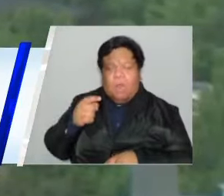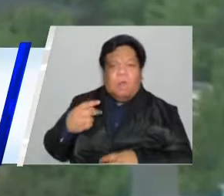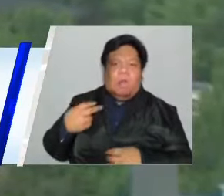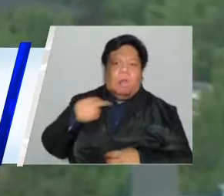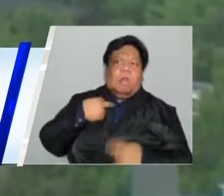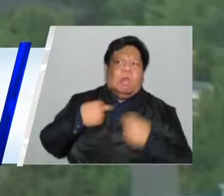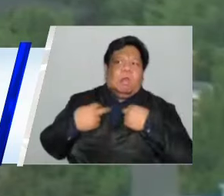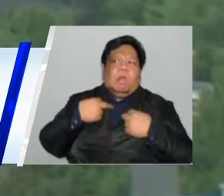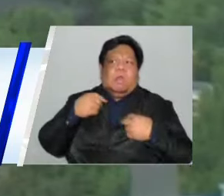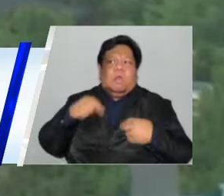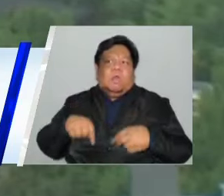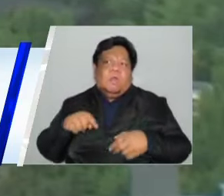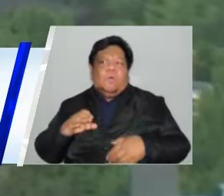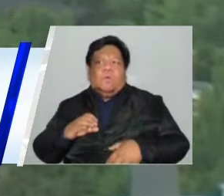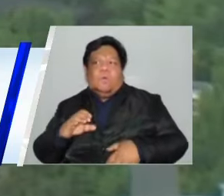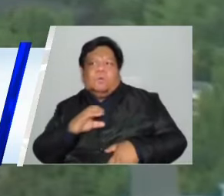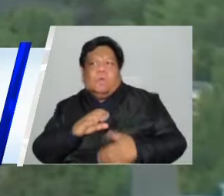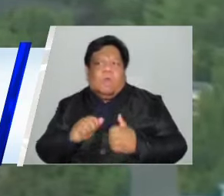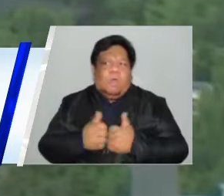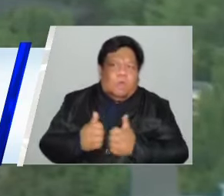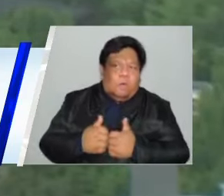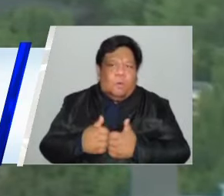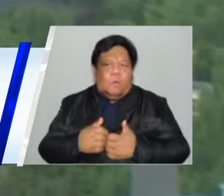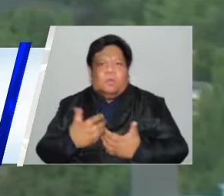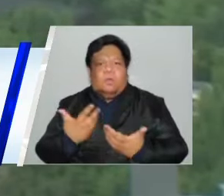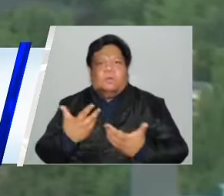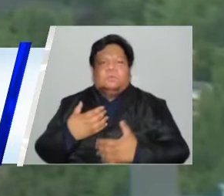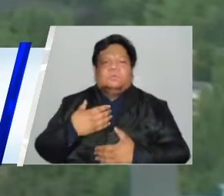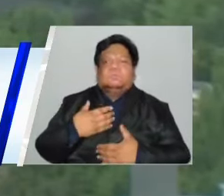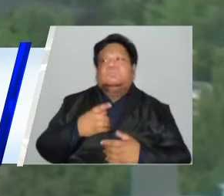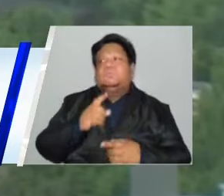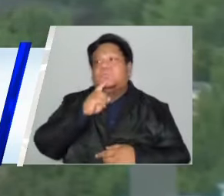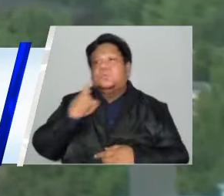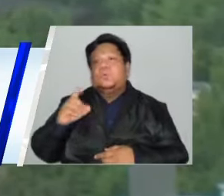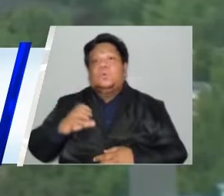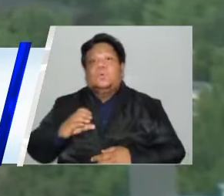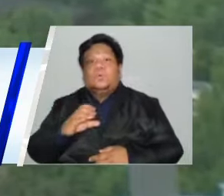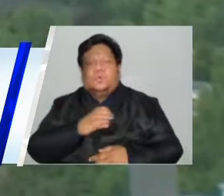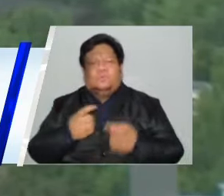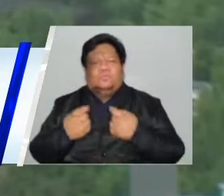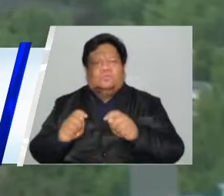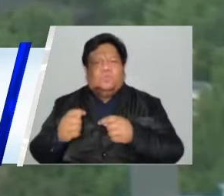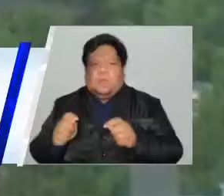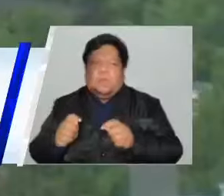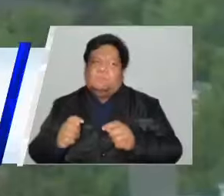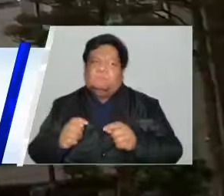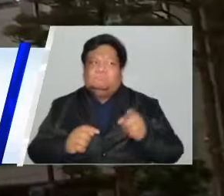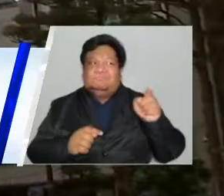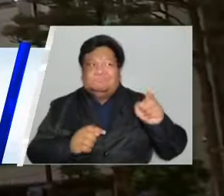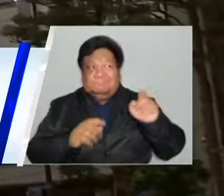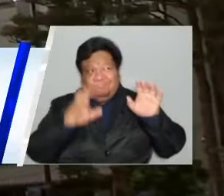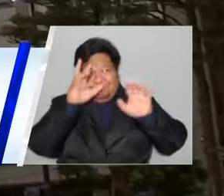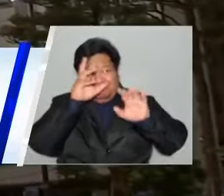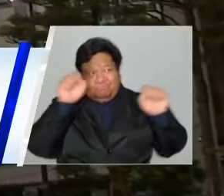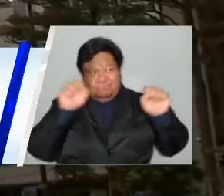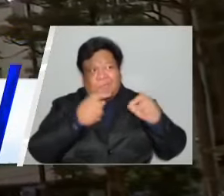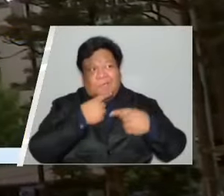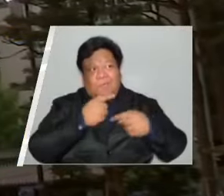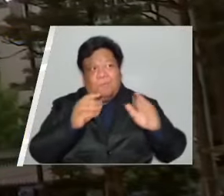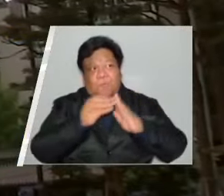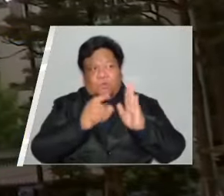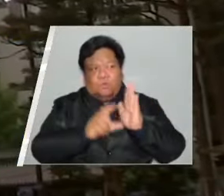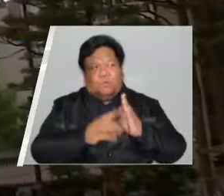ng opposition leader, susubukang ipawalang bisa ng parliament ang idineklarang martial law ni President Yoon.